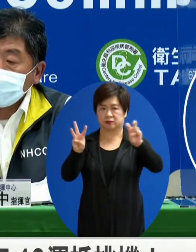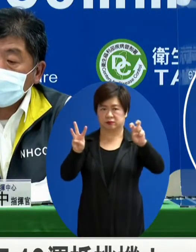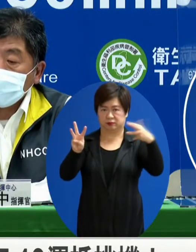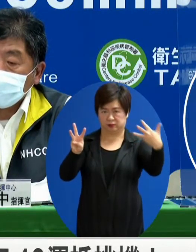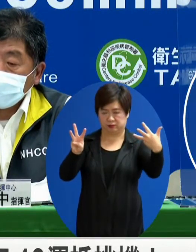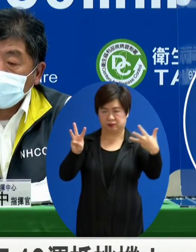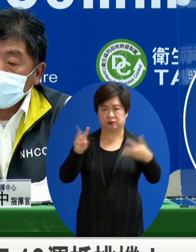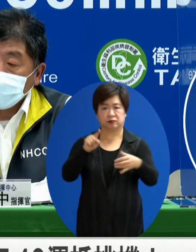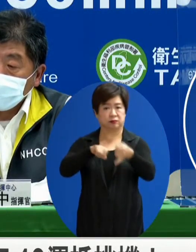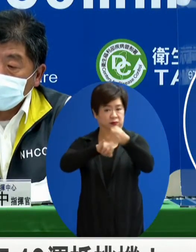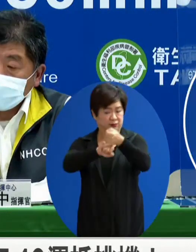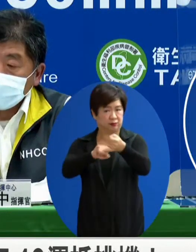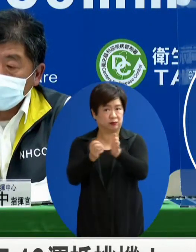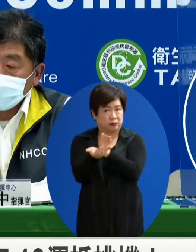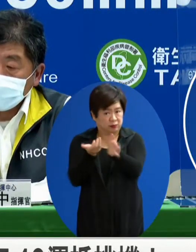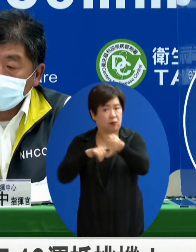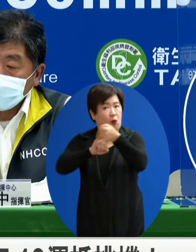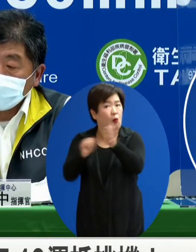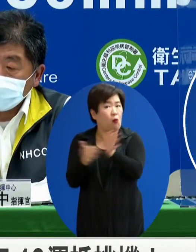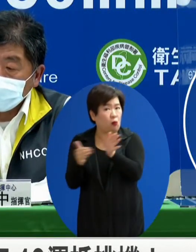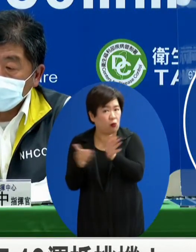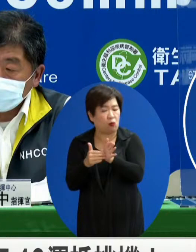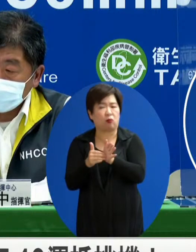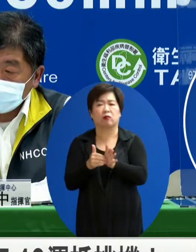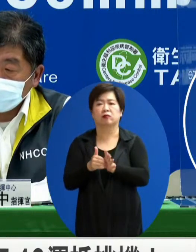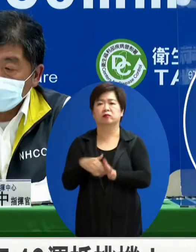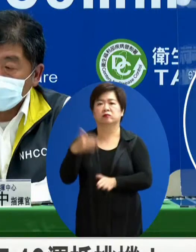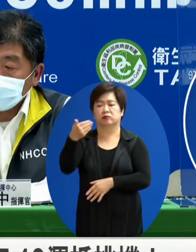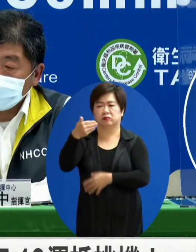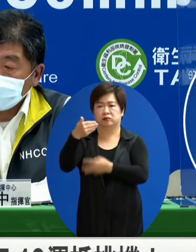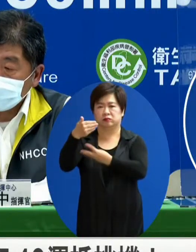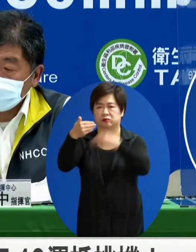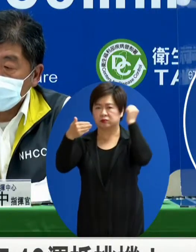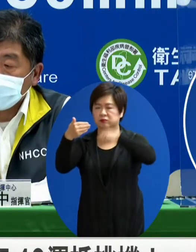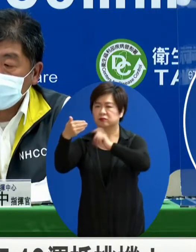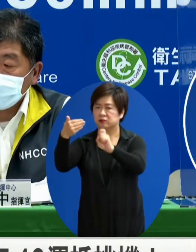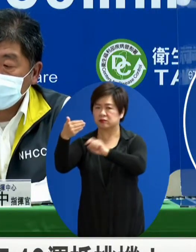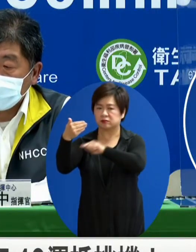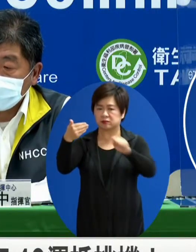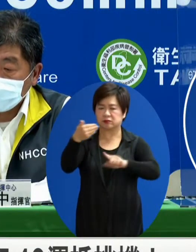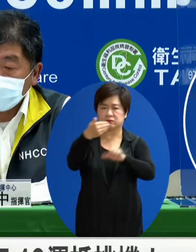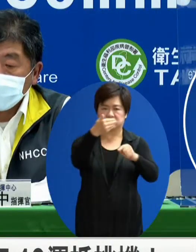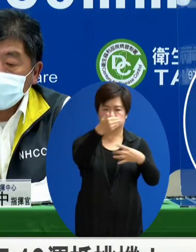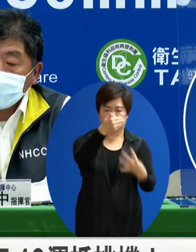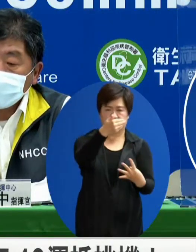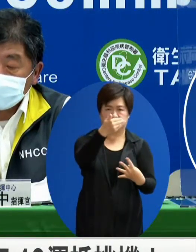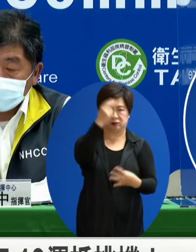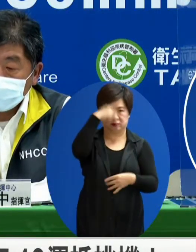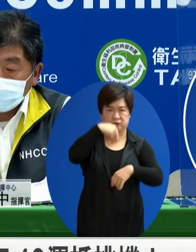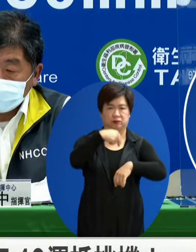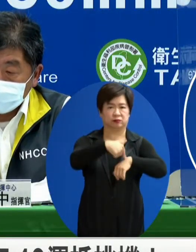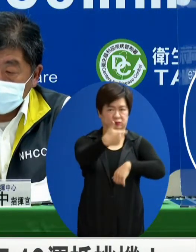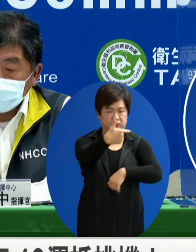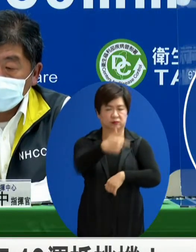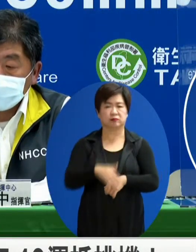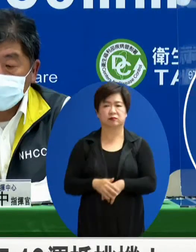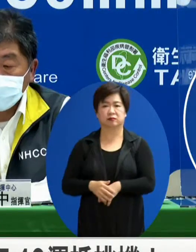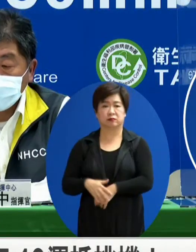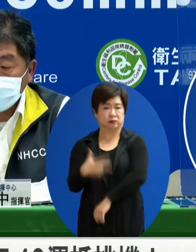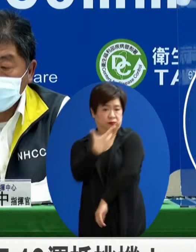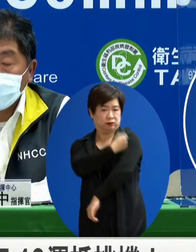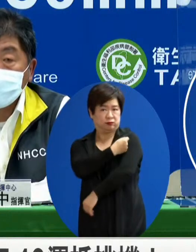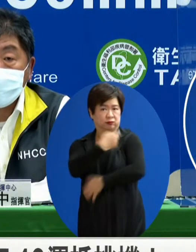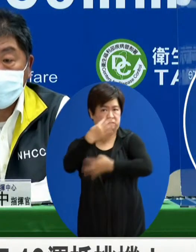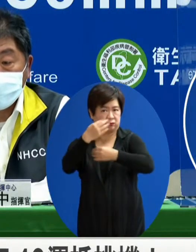他登记的时间哈，看预约的时间是9月3号10点到9月4号的18点，那施打的时间